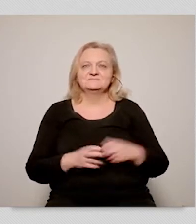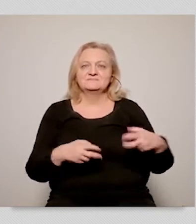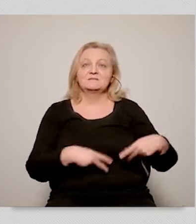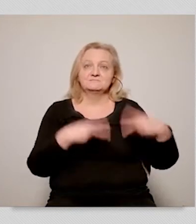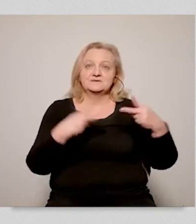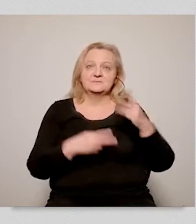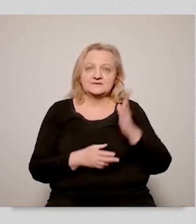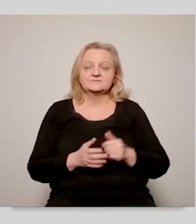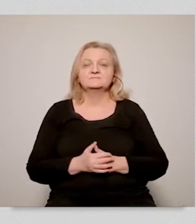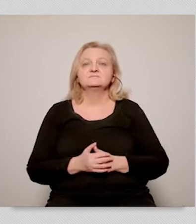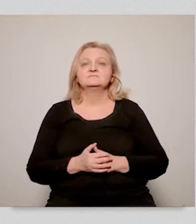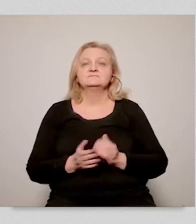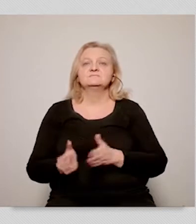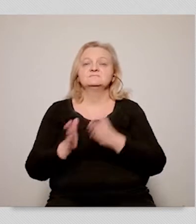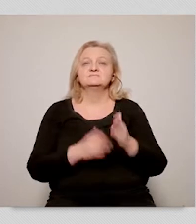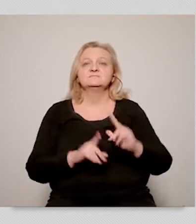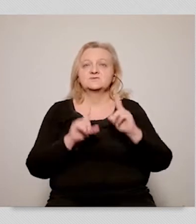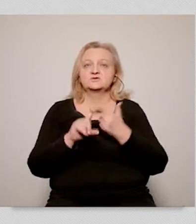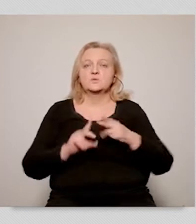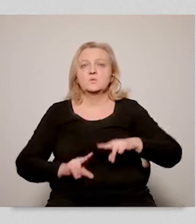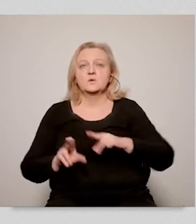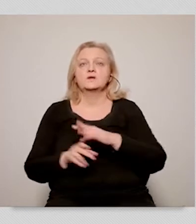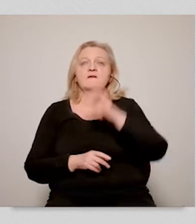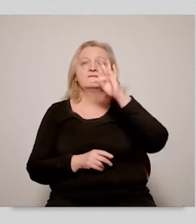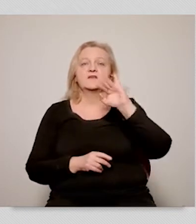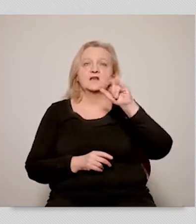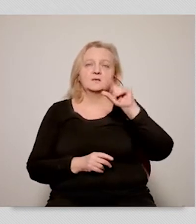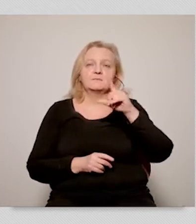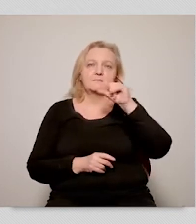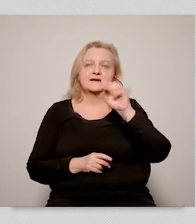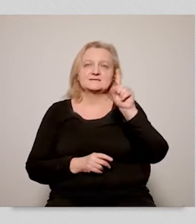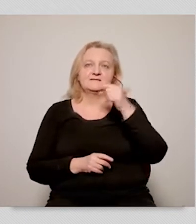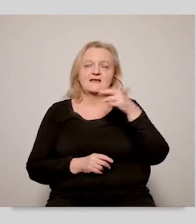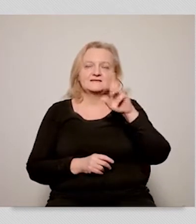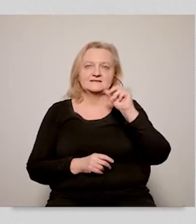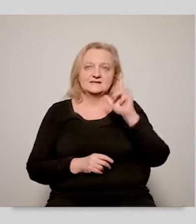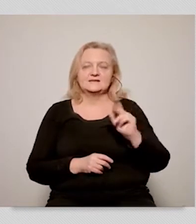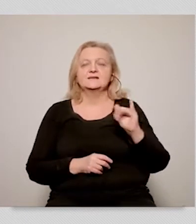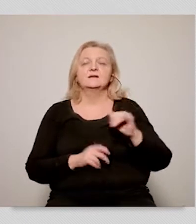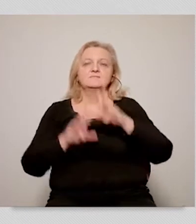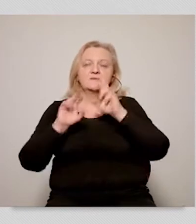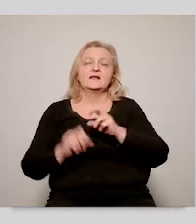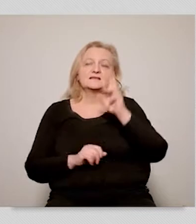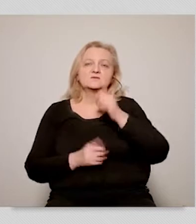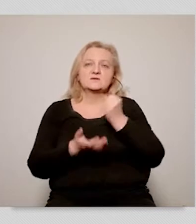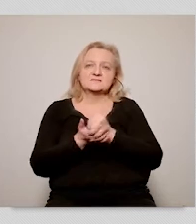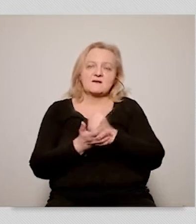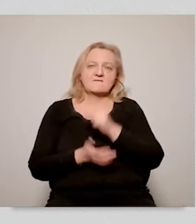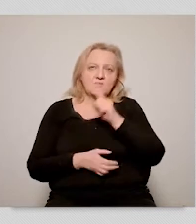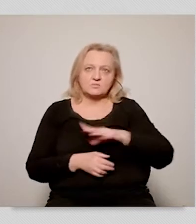Natomiast i trzeci uczestnik to Filip Pazderski, analityk Instytutu Spraw Publicznych,